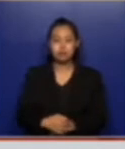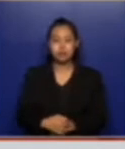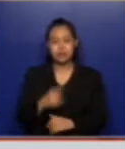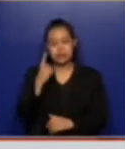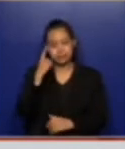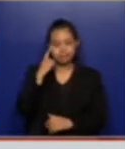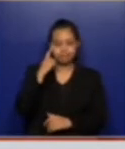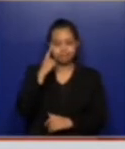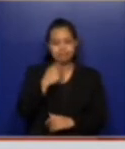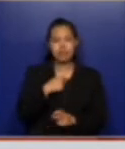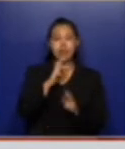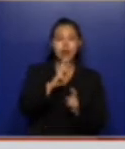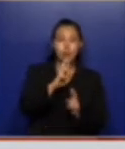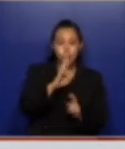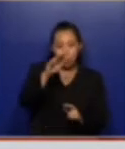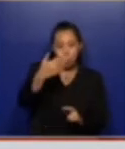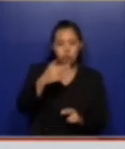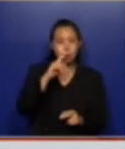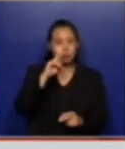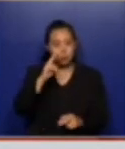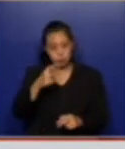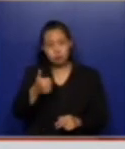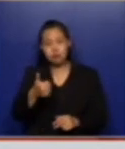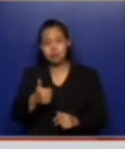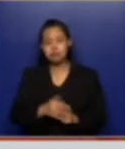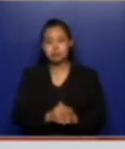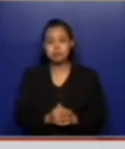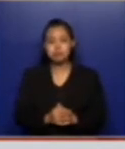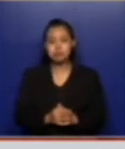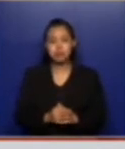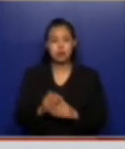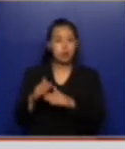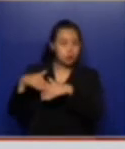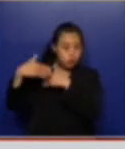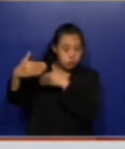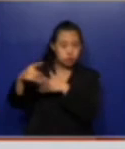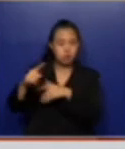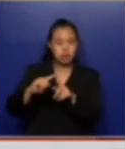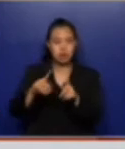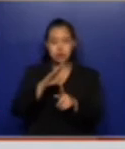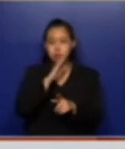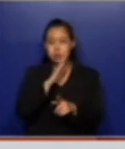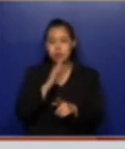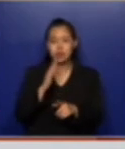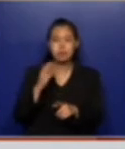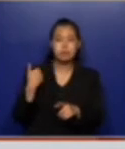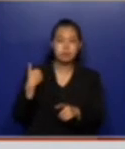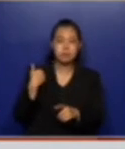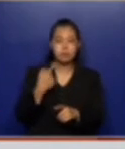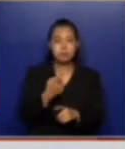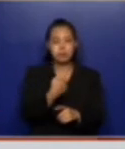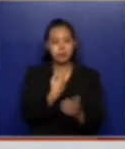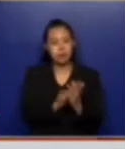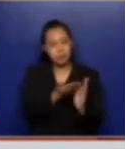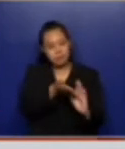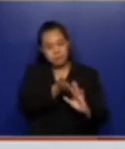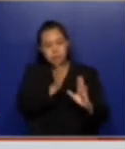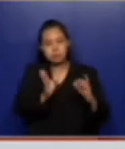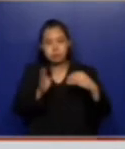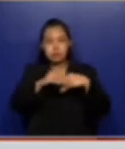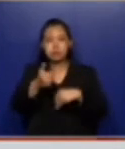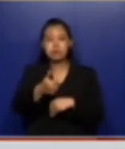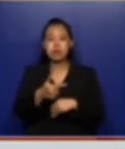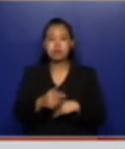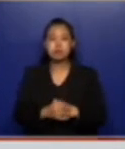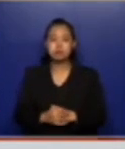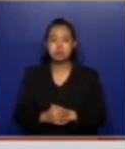ทท่านบอกว่ามันอาจจะมารอบสองก็ได้อันนั้นคือการคาดคะเนแต่ถ้ามันมาโดยมีงบอีกครับท่านสามารถเบิกงบได้เหมือน